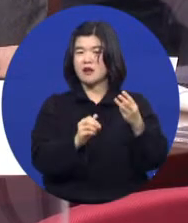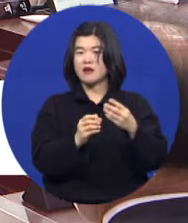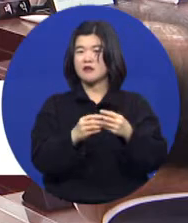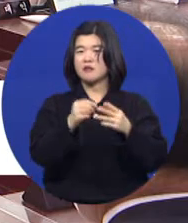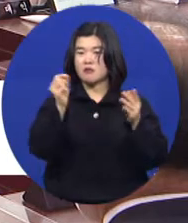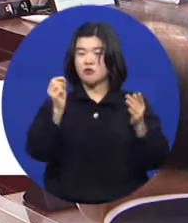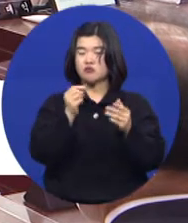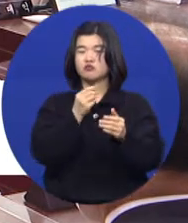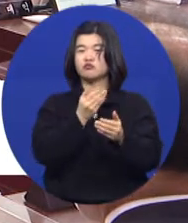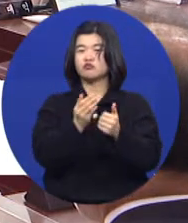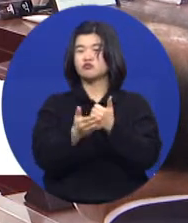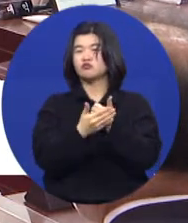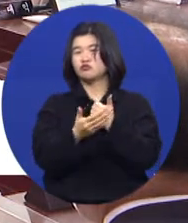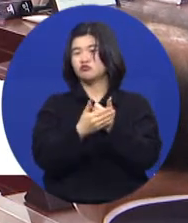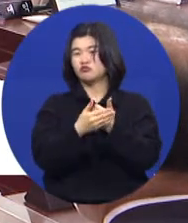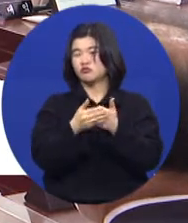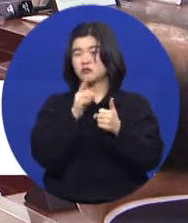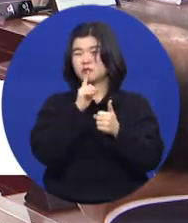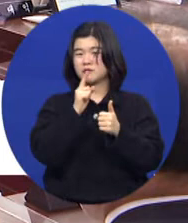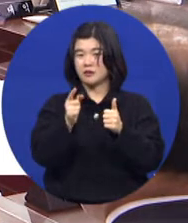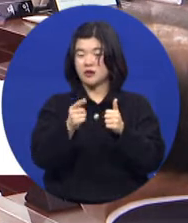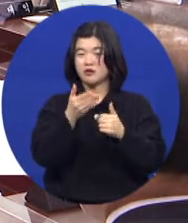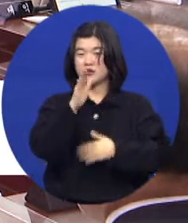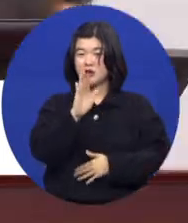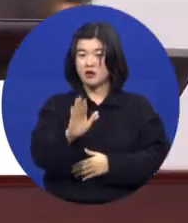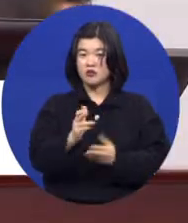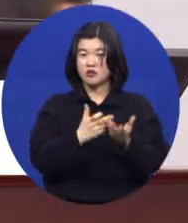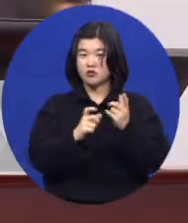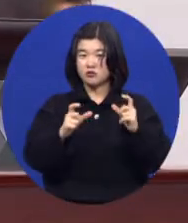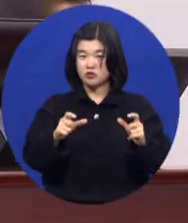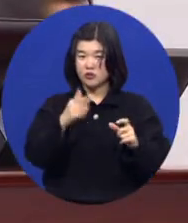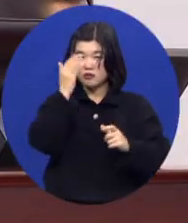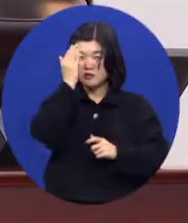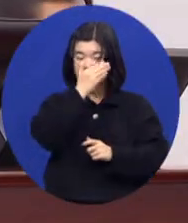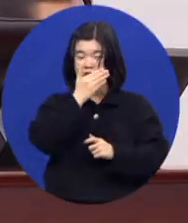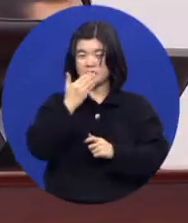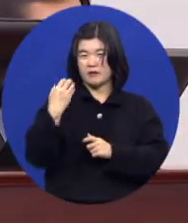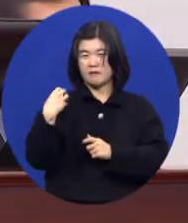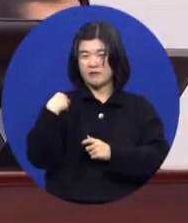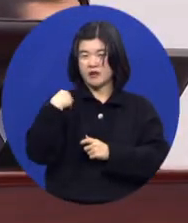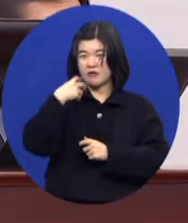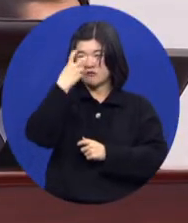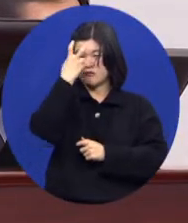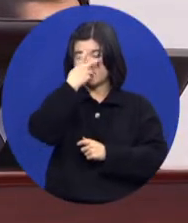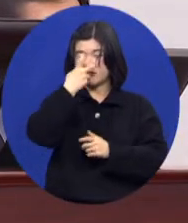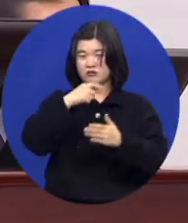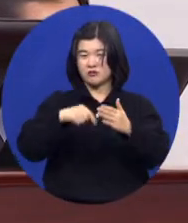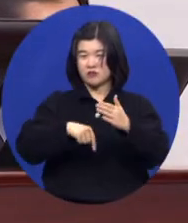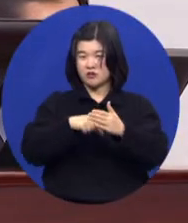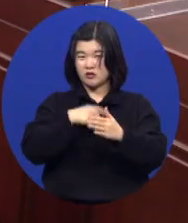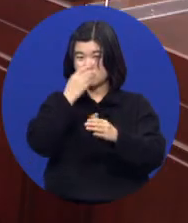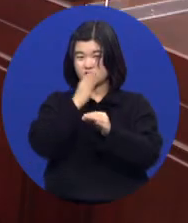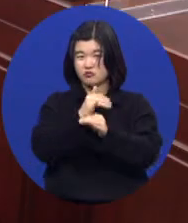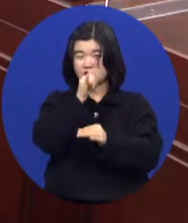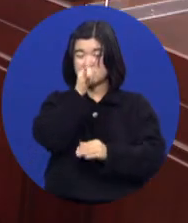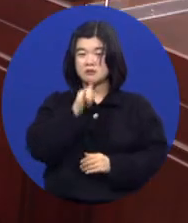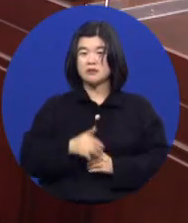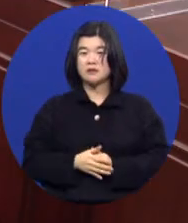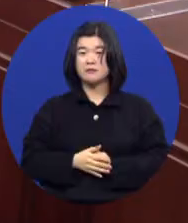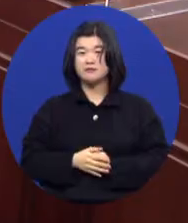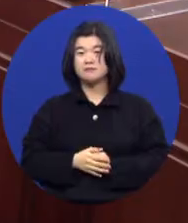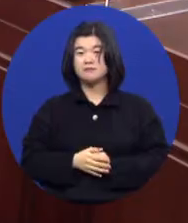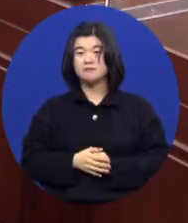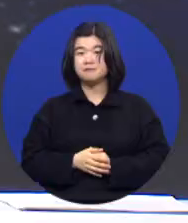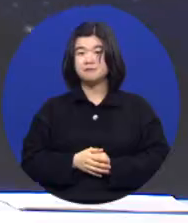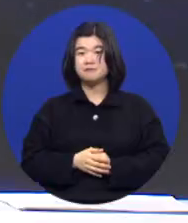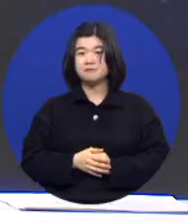출마를 도와달라고 부탁한 것으로 알려졌는데 제주도 청렴 담당관실이 내부 감사에 착수했습니다.